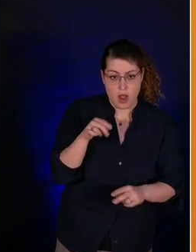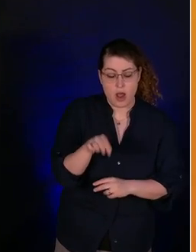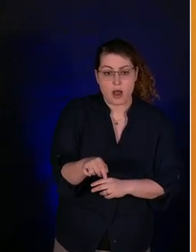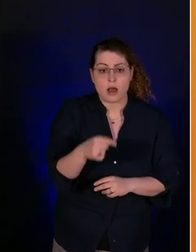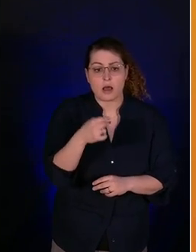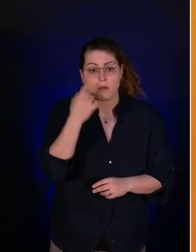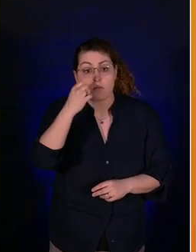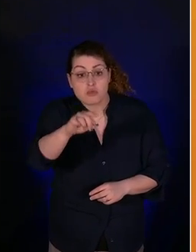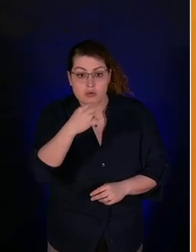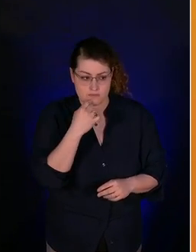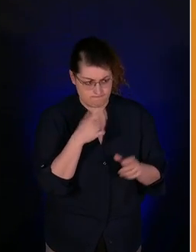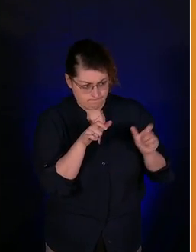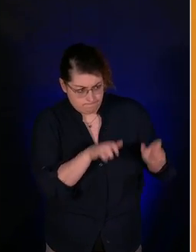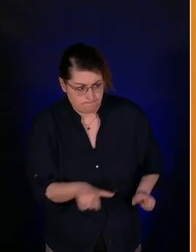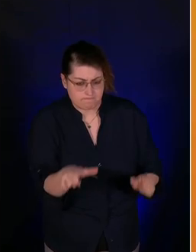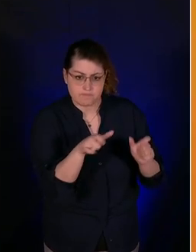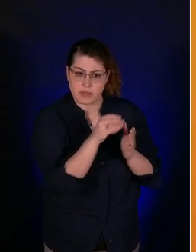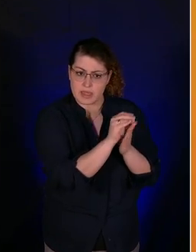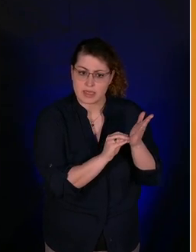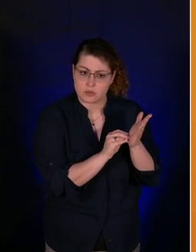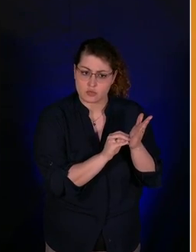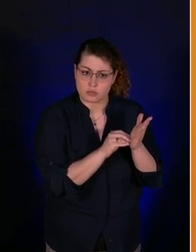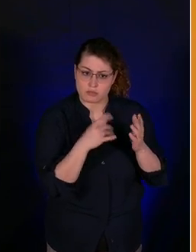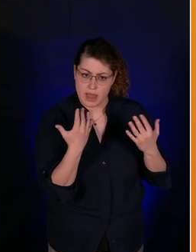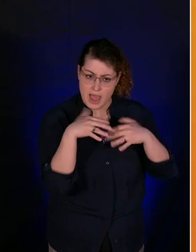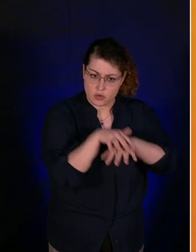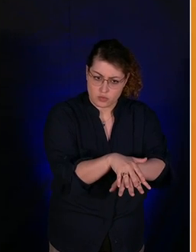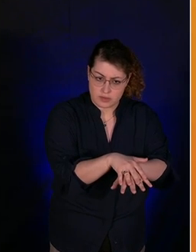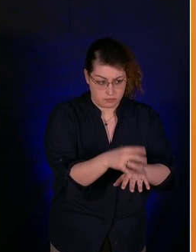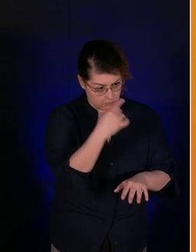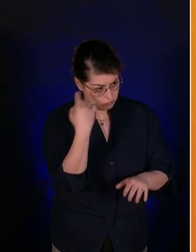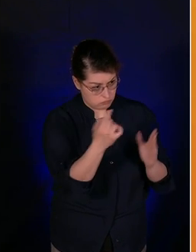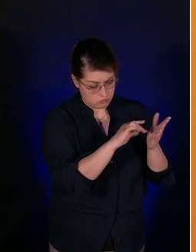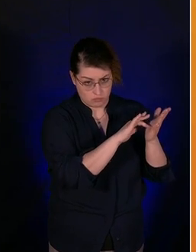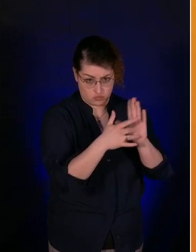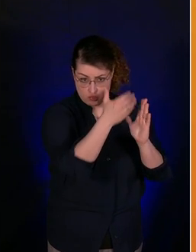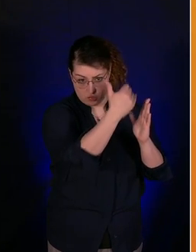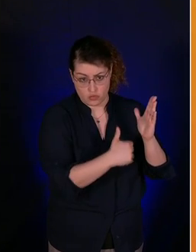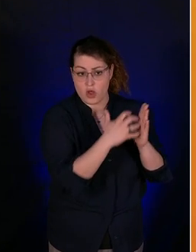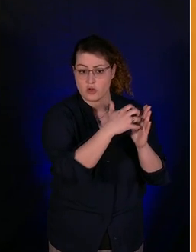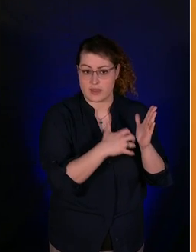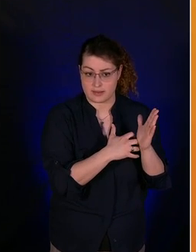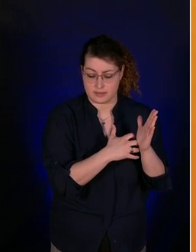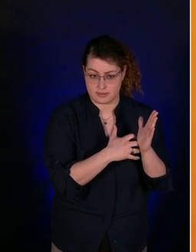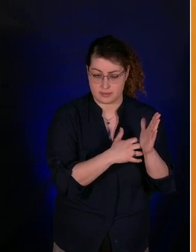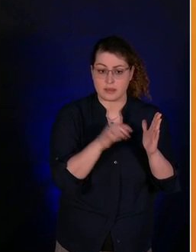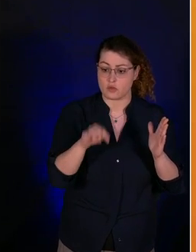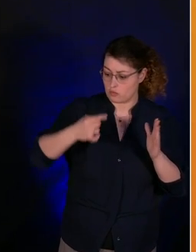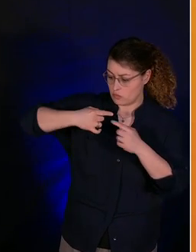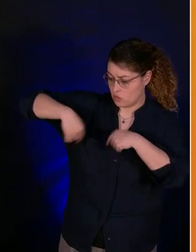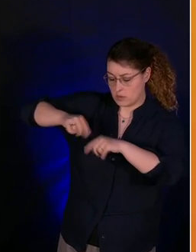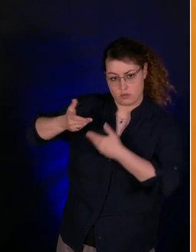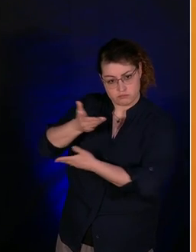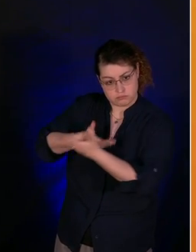sur l'exigence d'une écriture inclusive harmonisée sur l'ensemble du texte. La Commission en a débattu et décidé